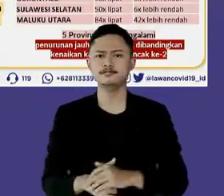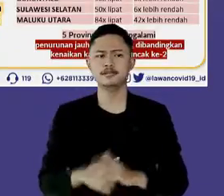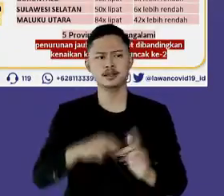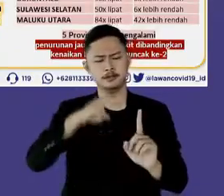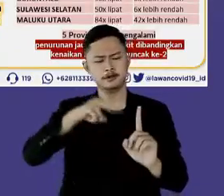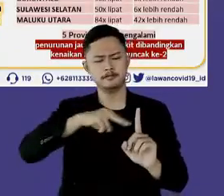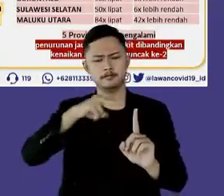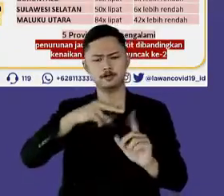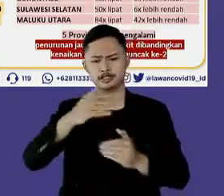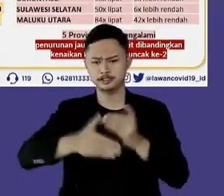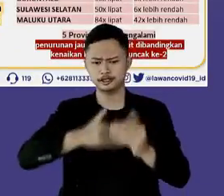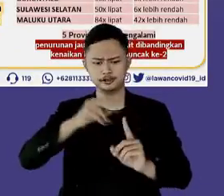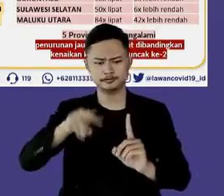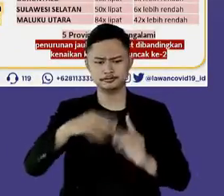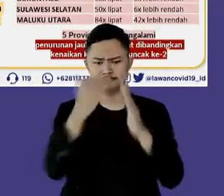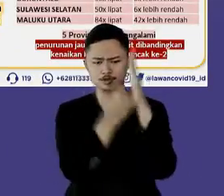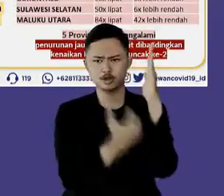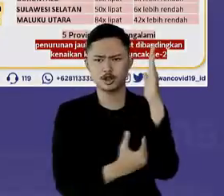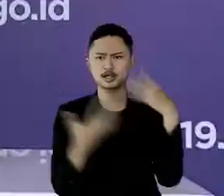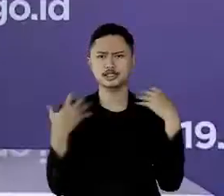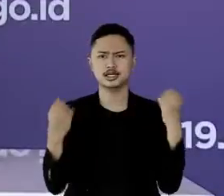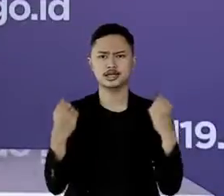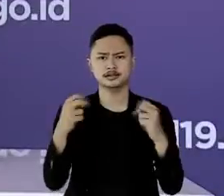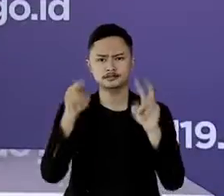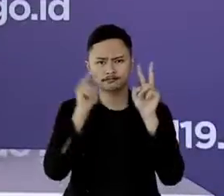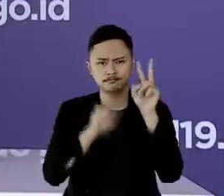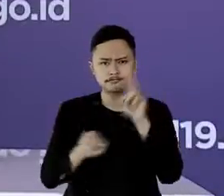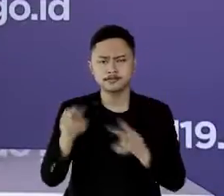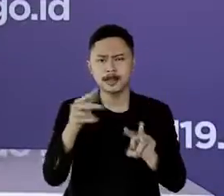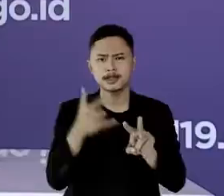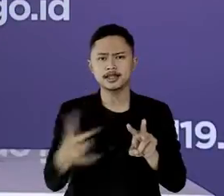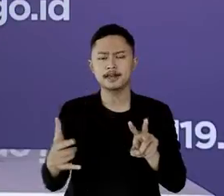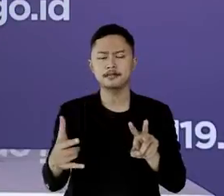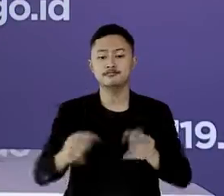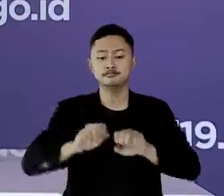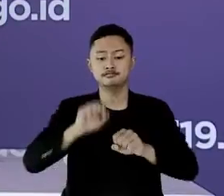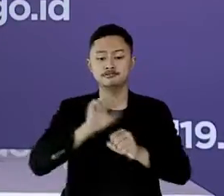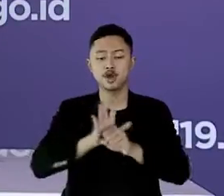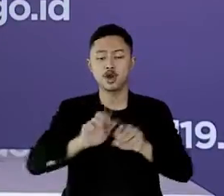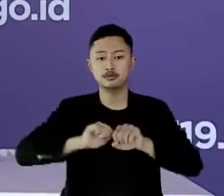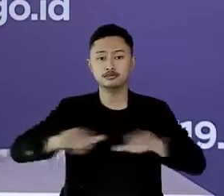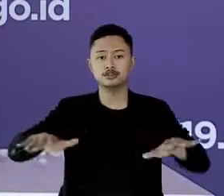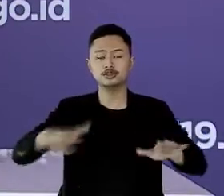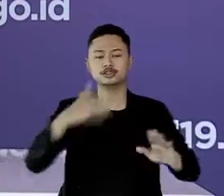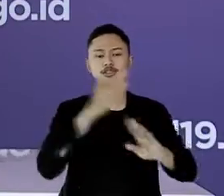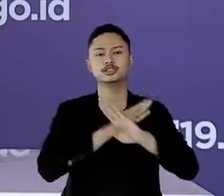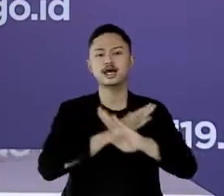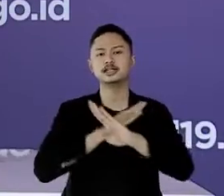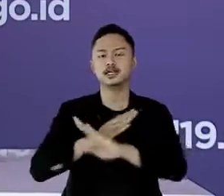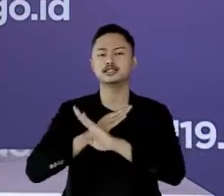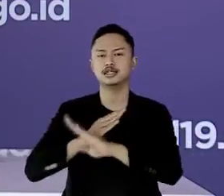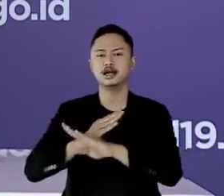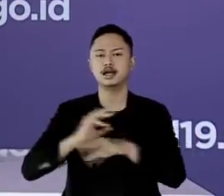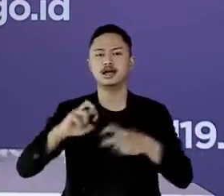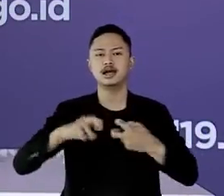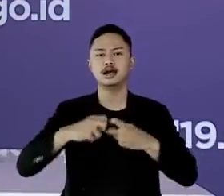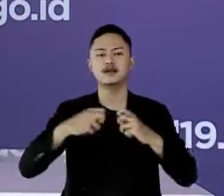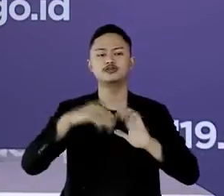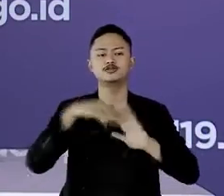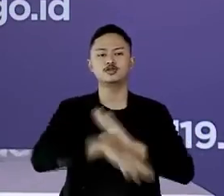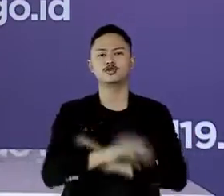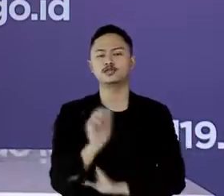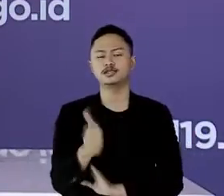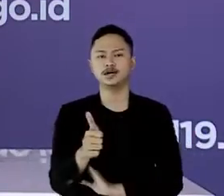pengawasan dan pelaksanaan protokol kesehatan agar penularan dapat terus ditekan dan kasus dapat semakin